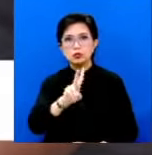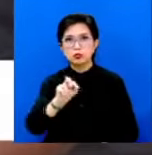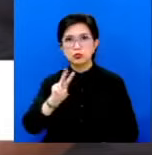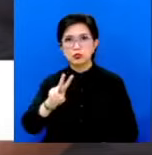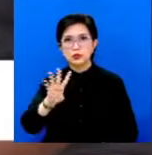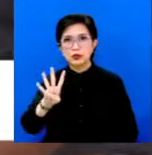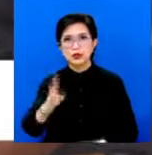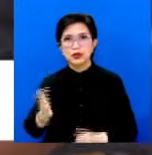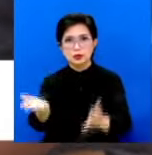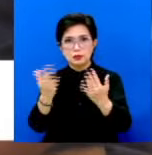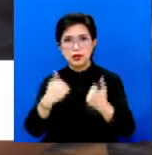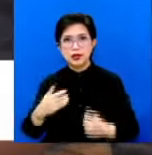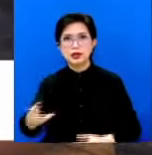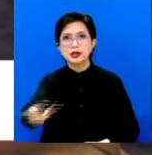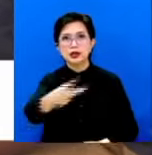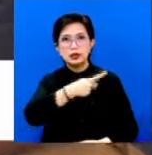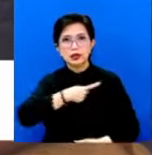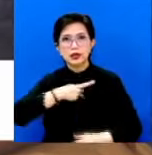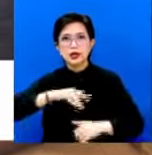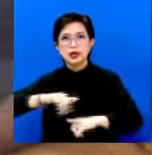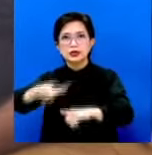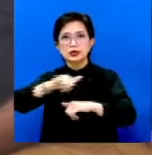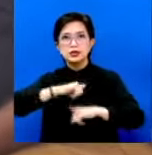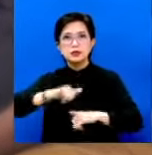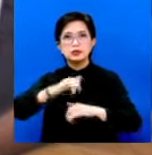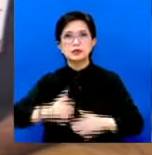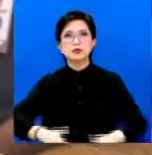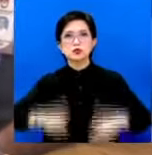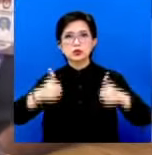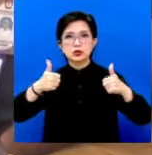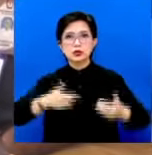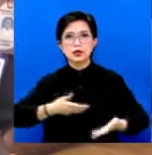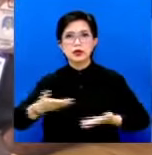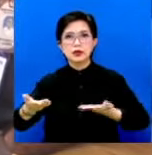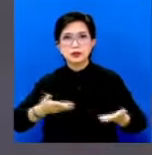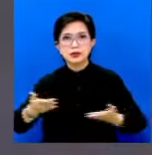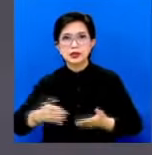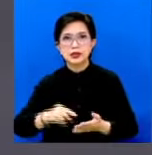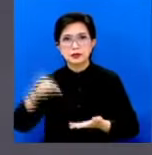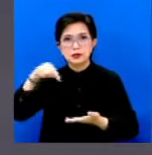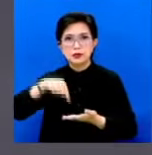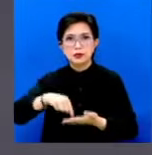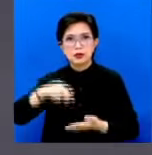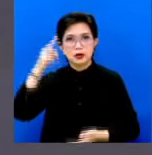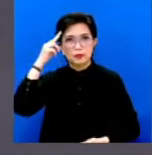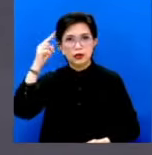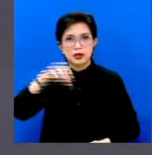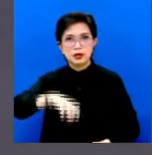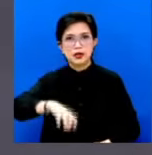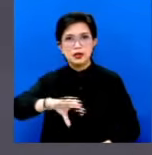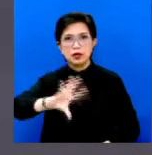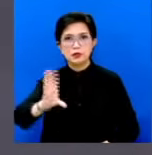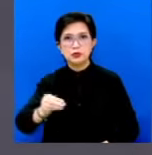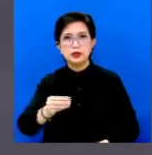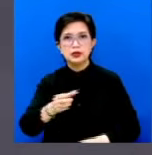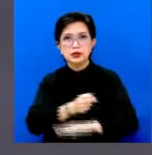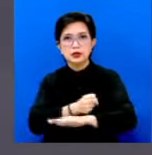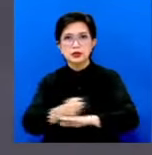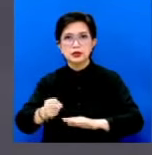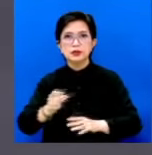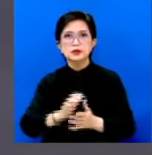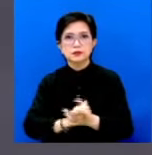Mari sama-sama kita sukseskan penyelenggaraan pemilihan kepala daerah Kabupaten Sorong. Salurkan hak